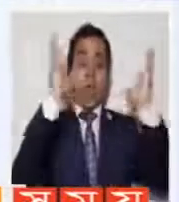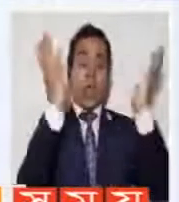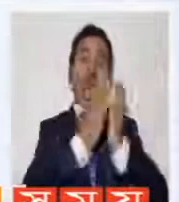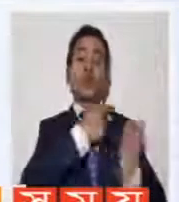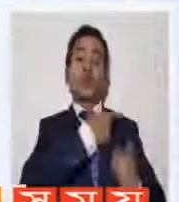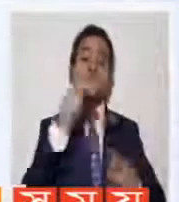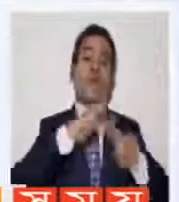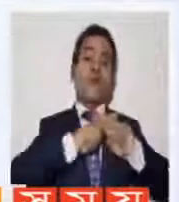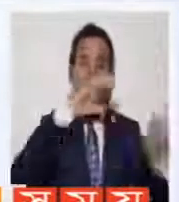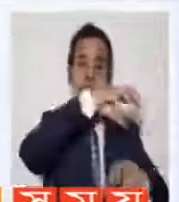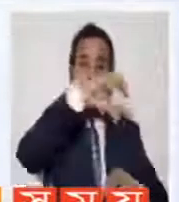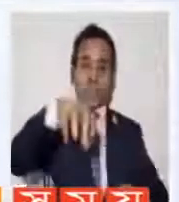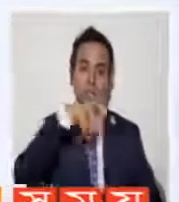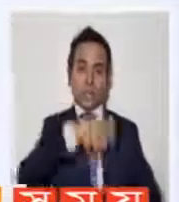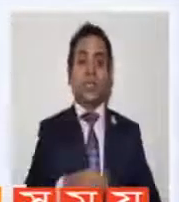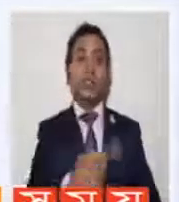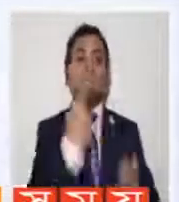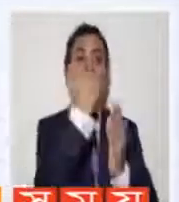২,৯৩৬জন।